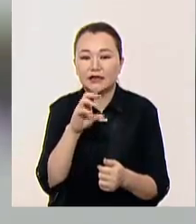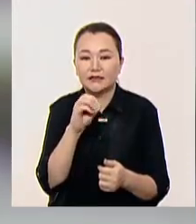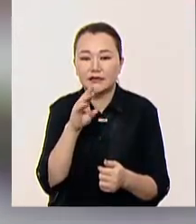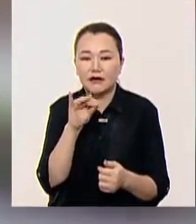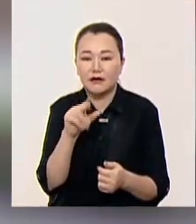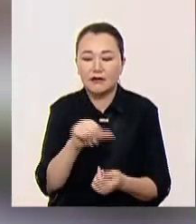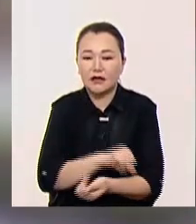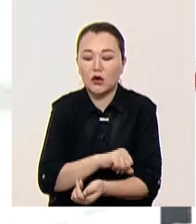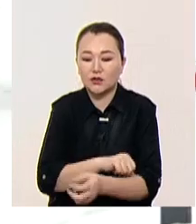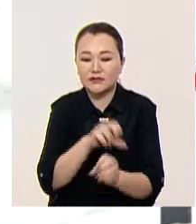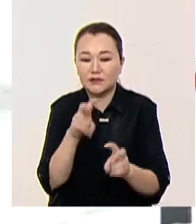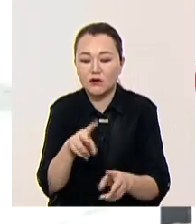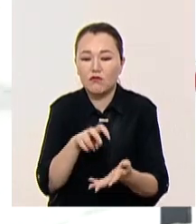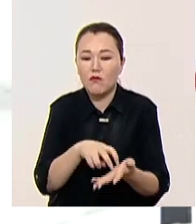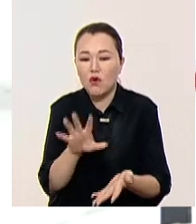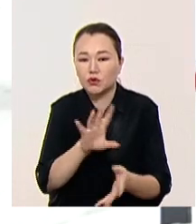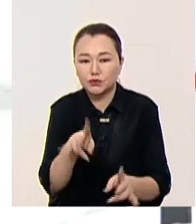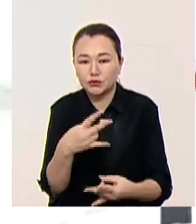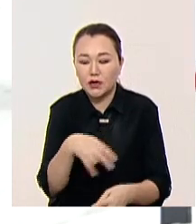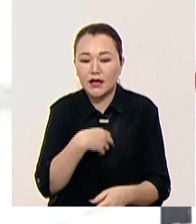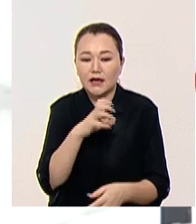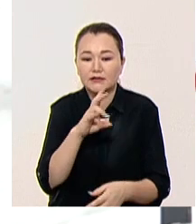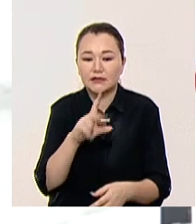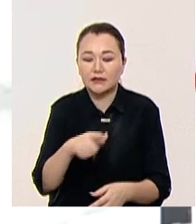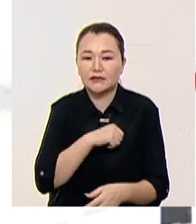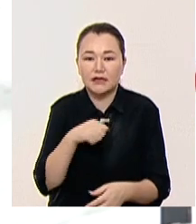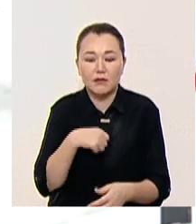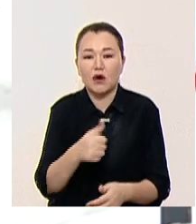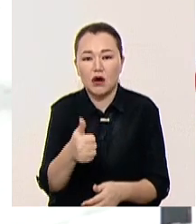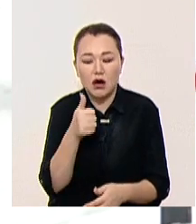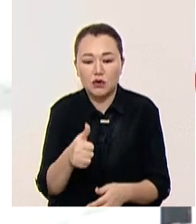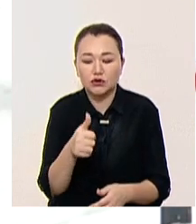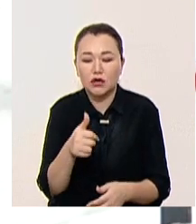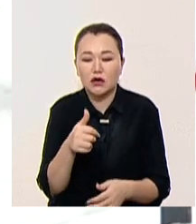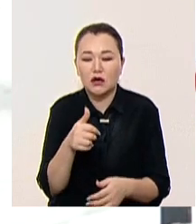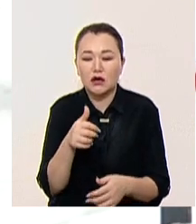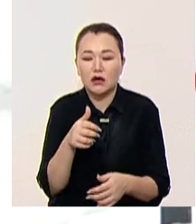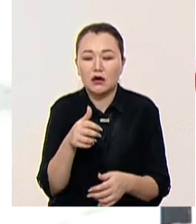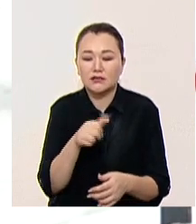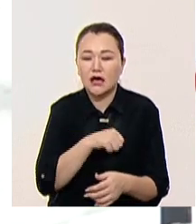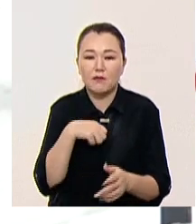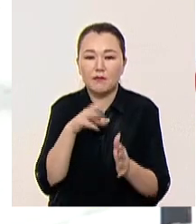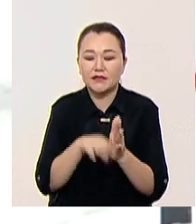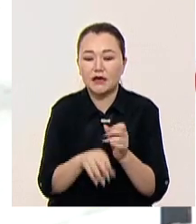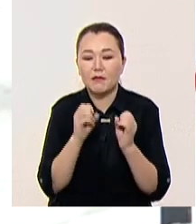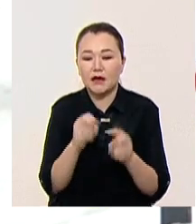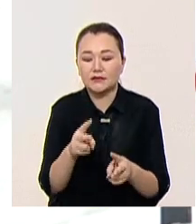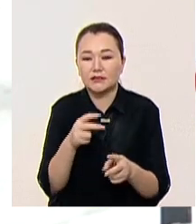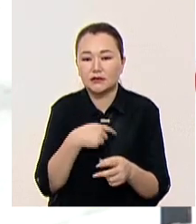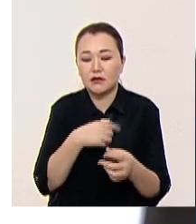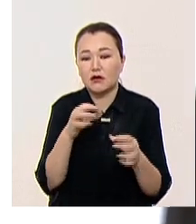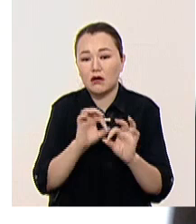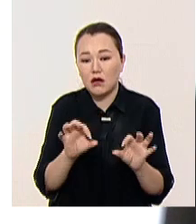керек екенін. Қорқпай қой, біз СНГ-дағы ең жақсы, ең безопасный неміз деп бәрін